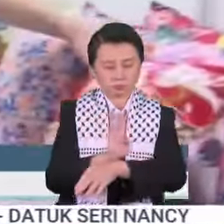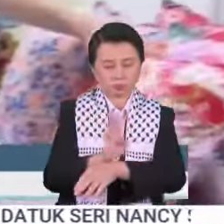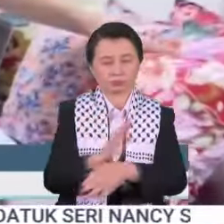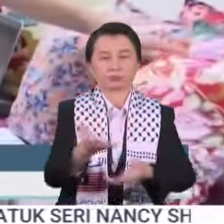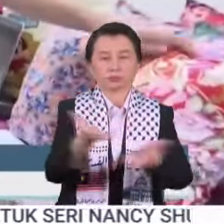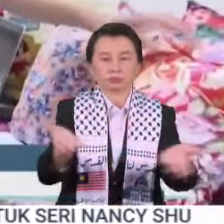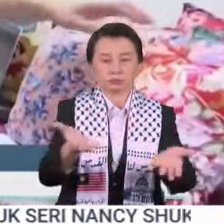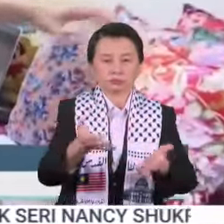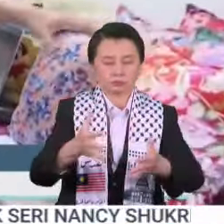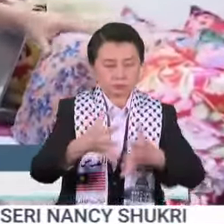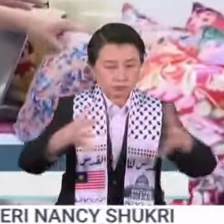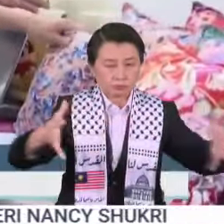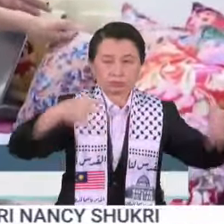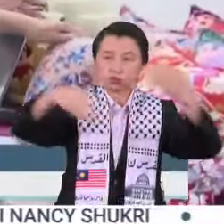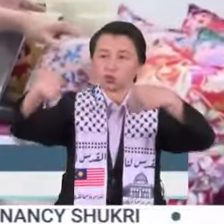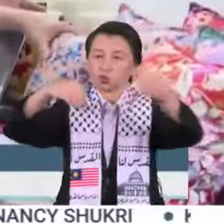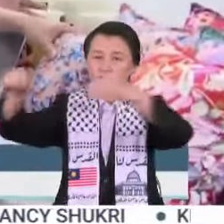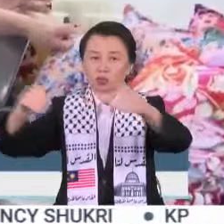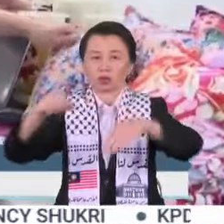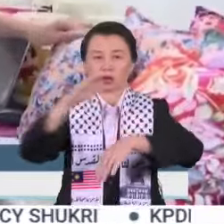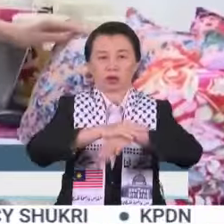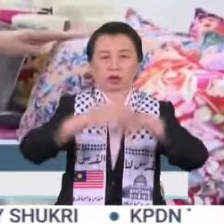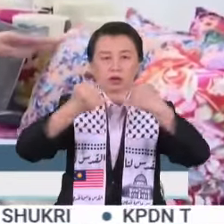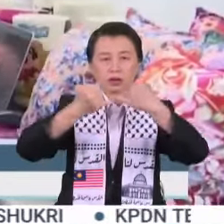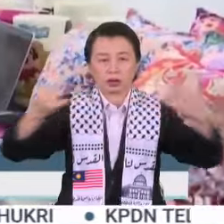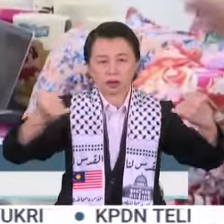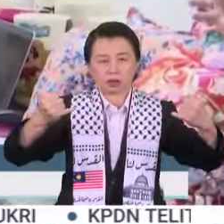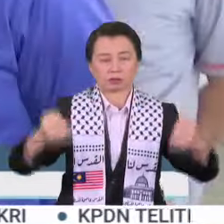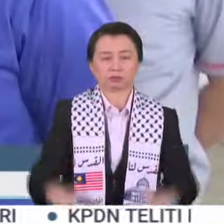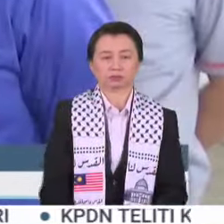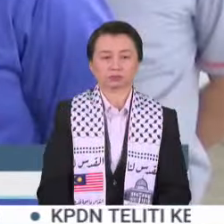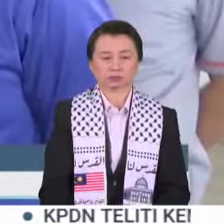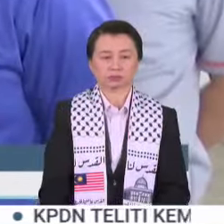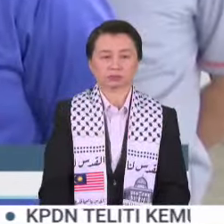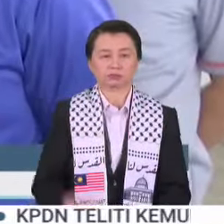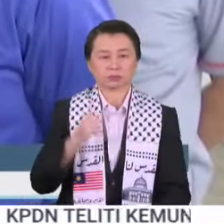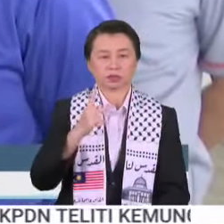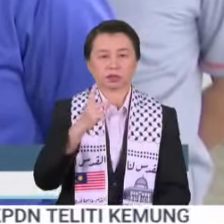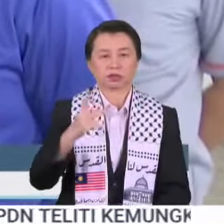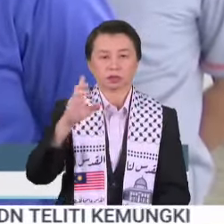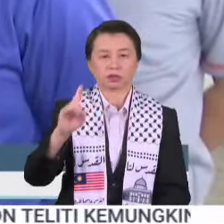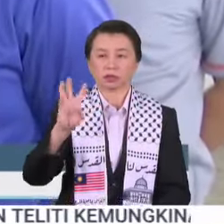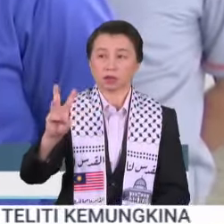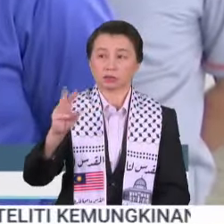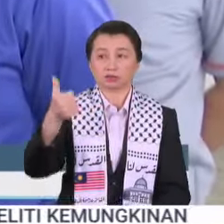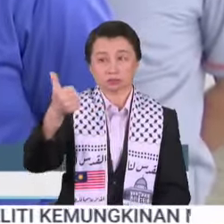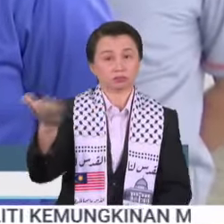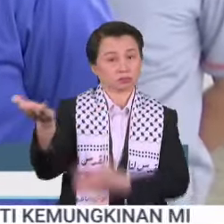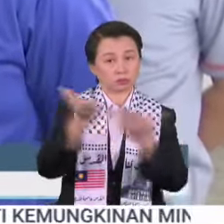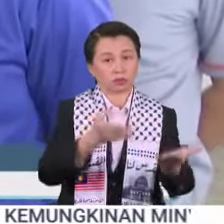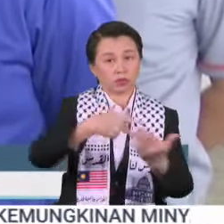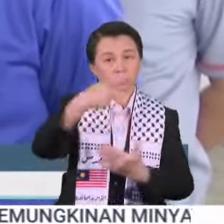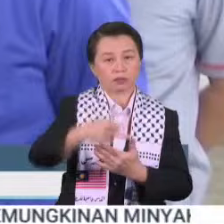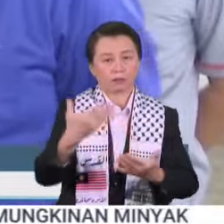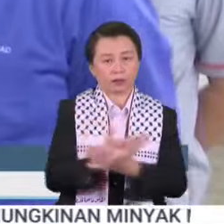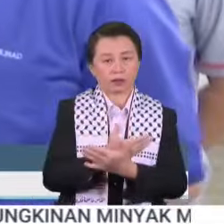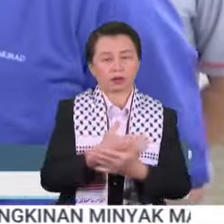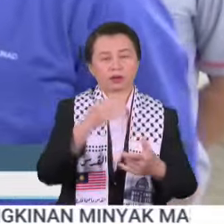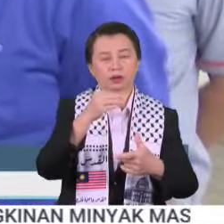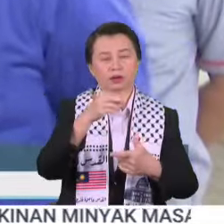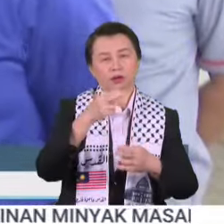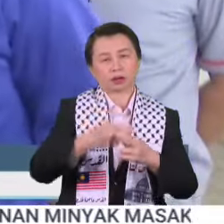tempatan meluaskan pasaran dalam talian Desa Mall. KKDW telah membawa satu program baru yang dinamakan Desa